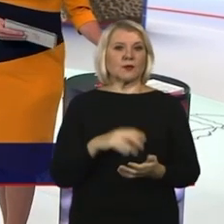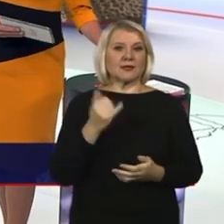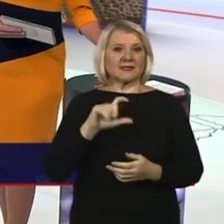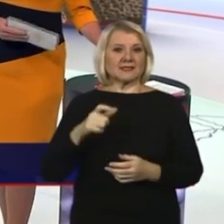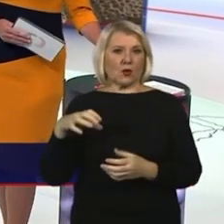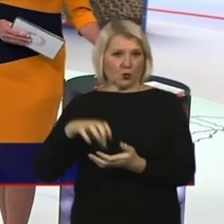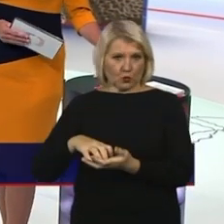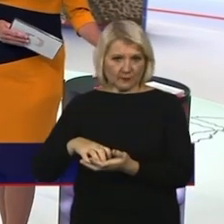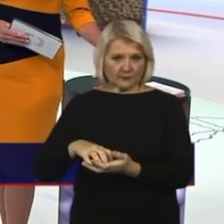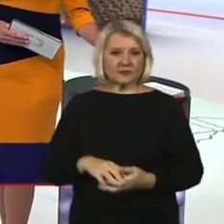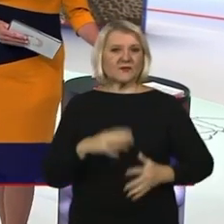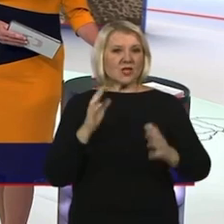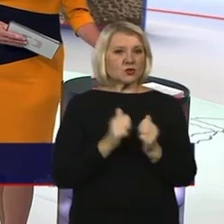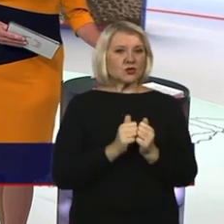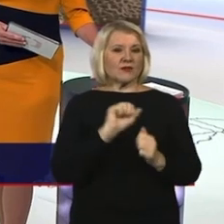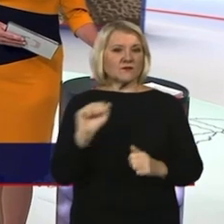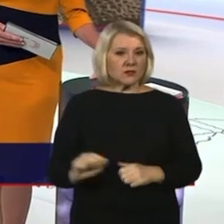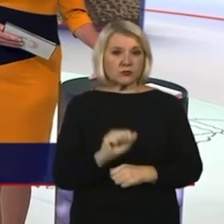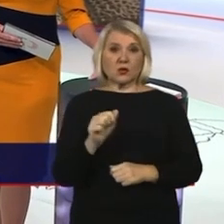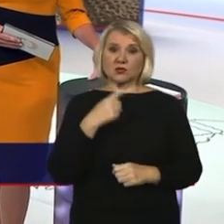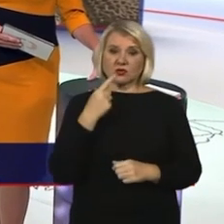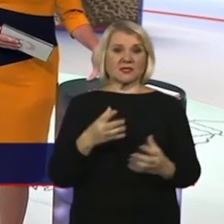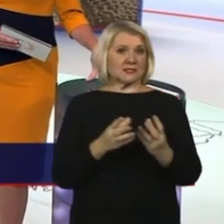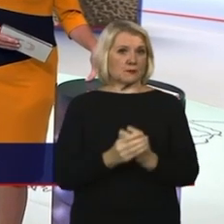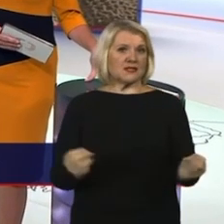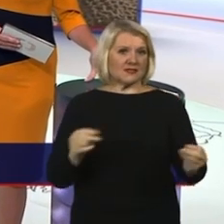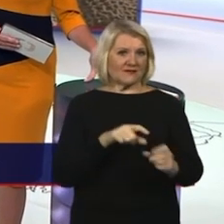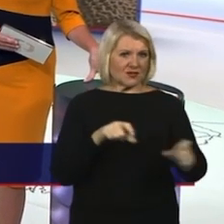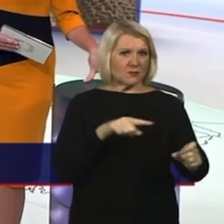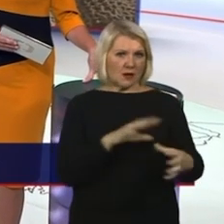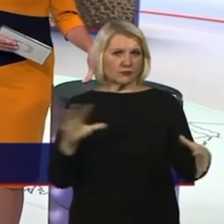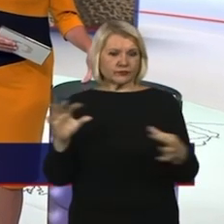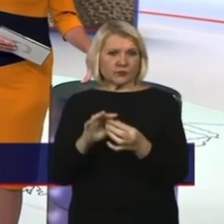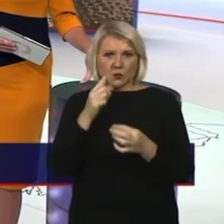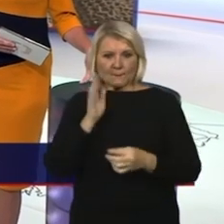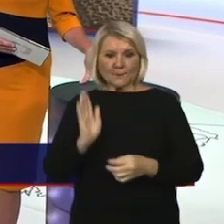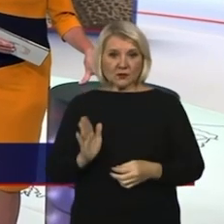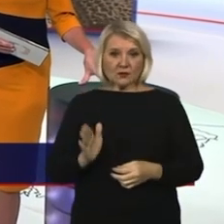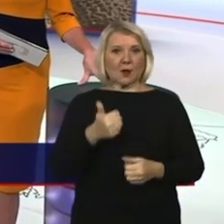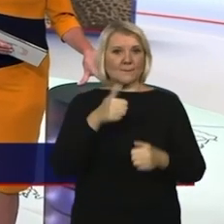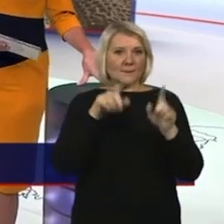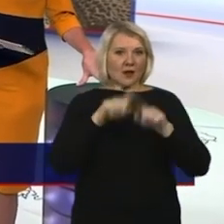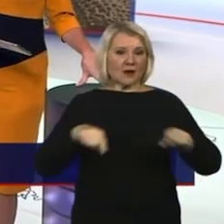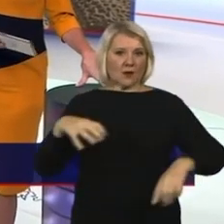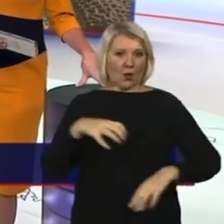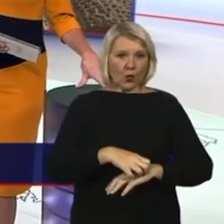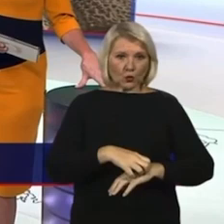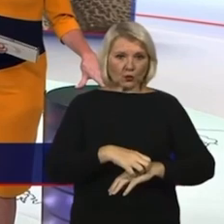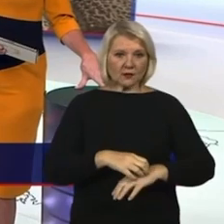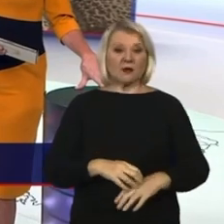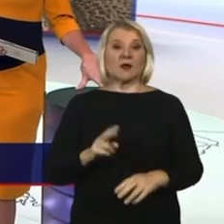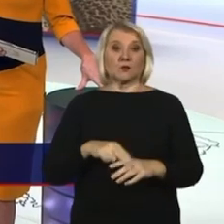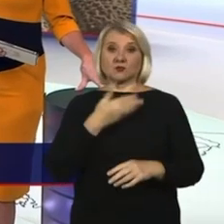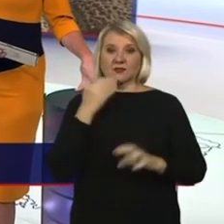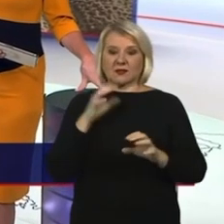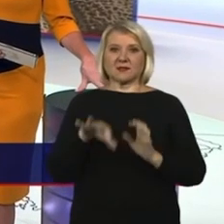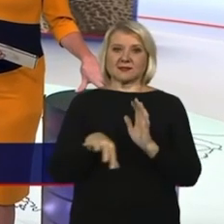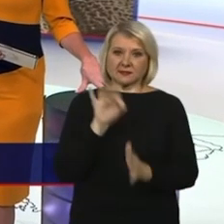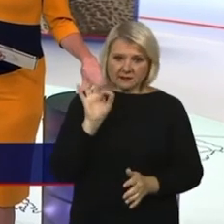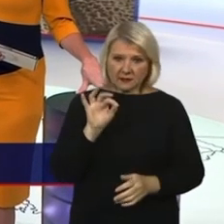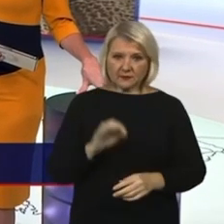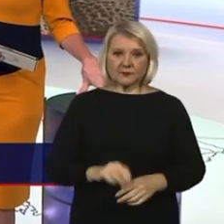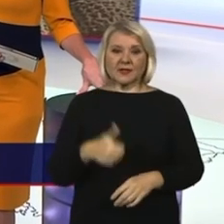Group. Podle věřitelského výboru zmizela z firmy napojené na ruské podnikatele asi miliarda korun. A jak zjistila ČT,